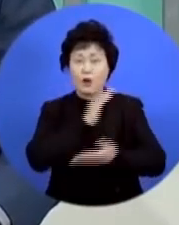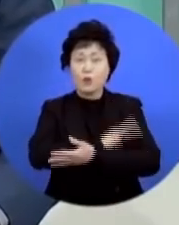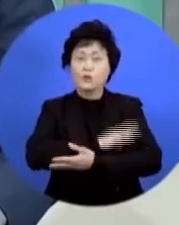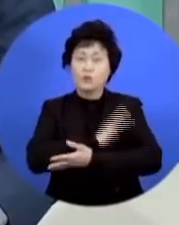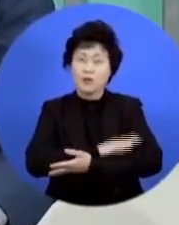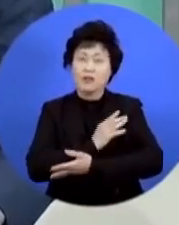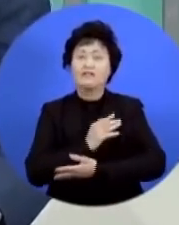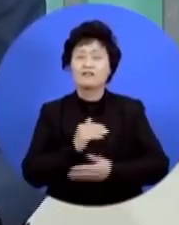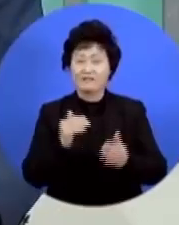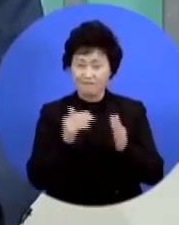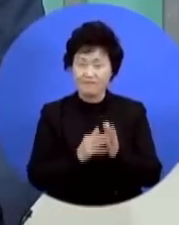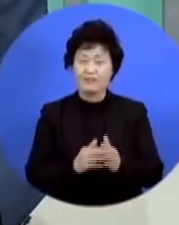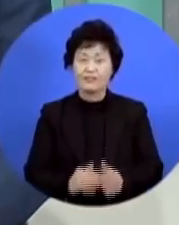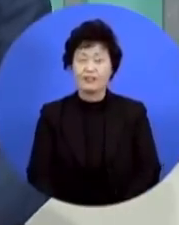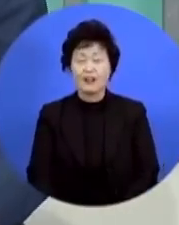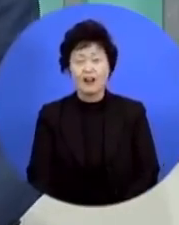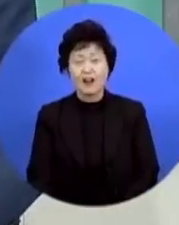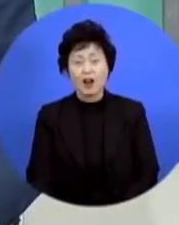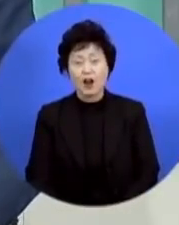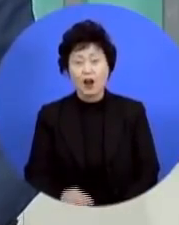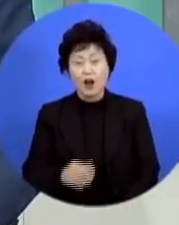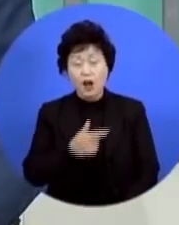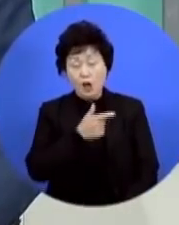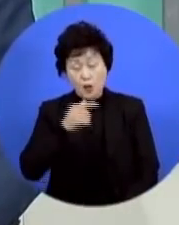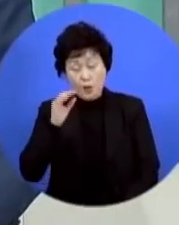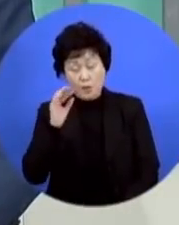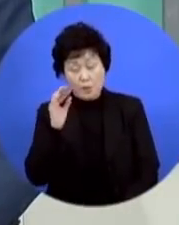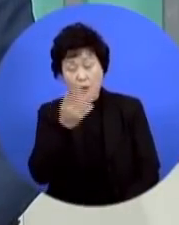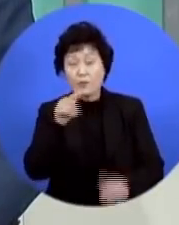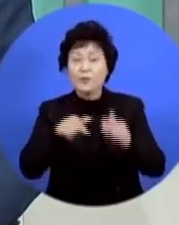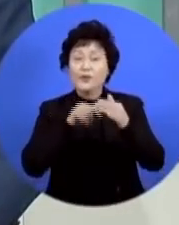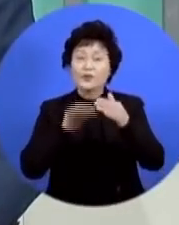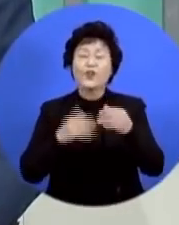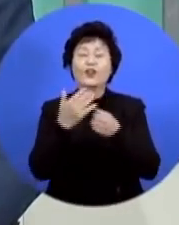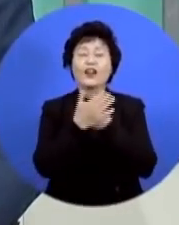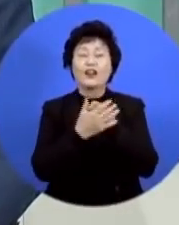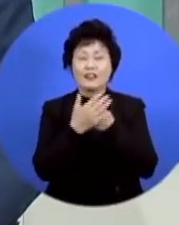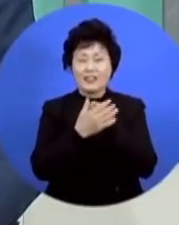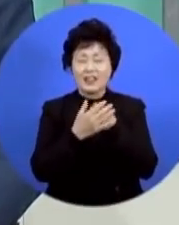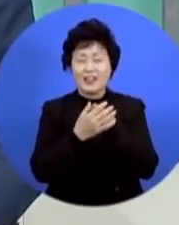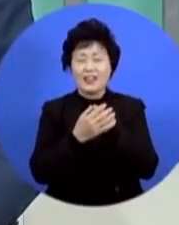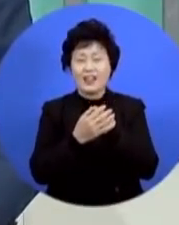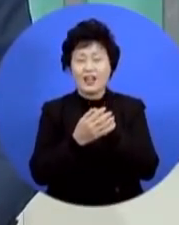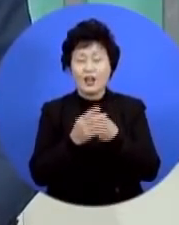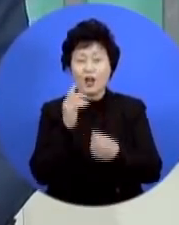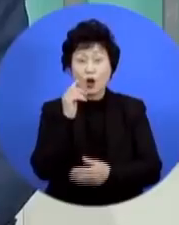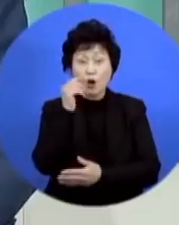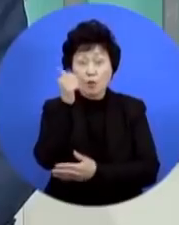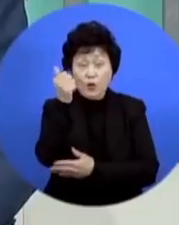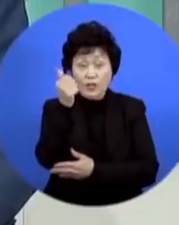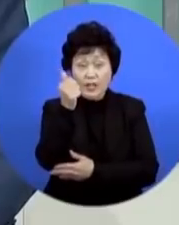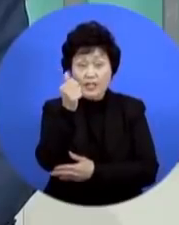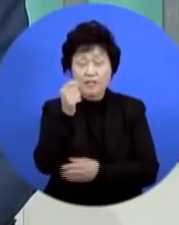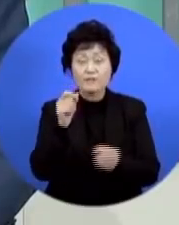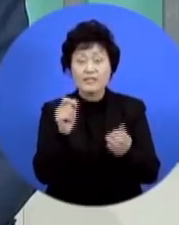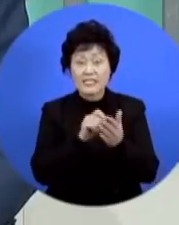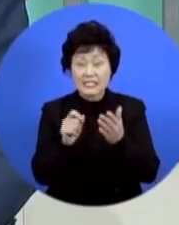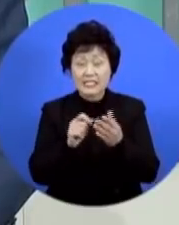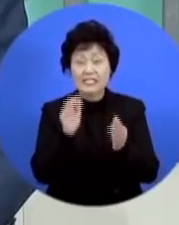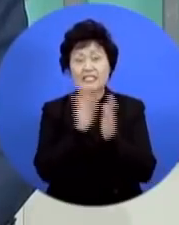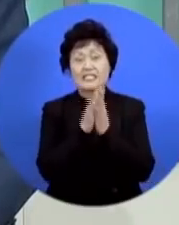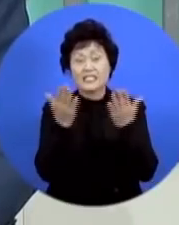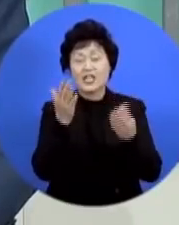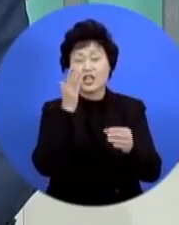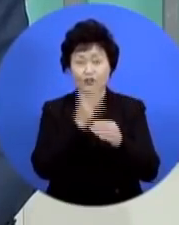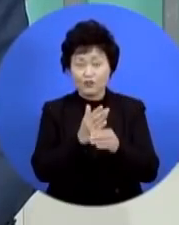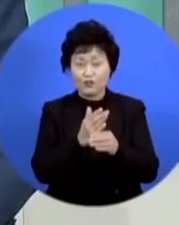어떻게 극복해야 될지. 이게 폭풍 속의 은혜. 이게 저 목사님 내신 책 중에 가장 지금 신간이죠? 신간입니다.